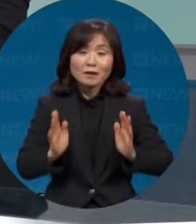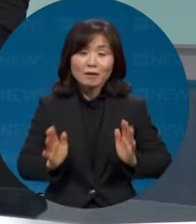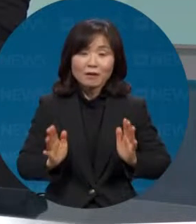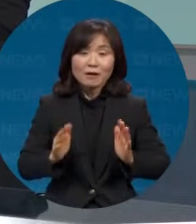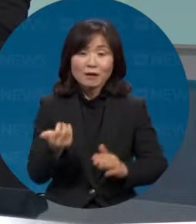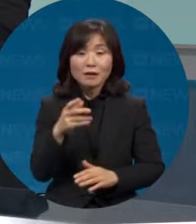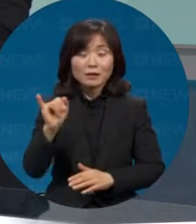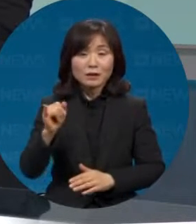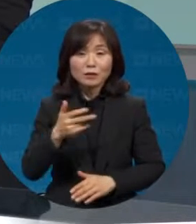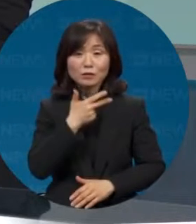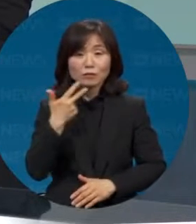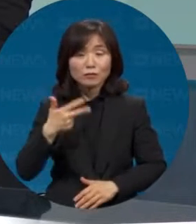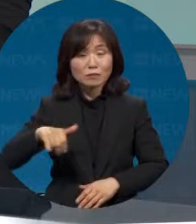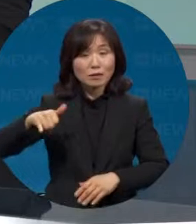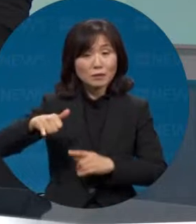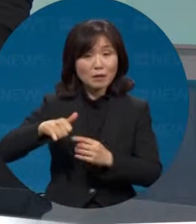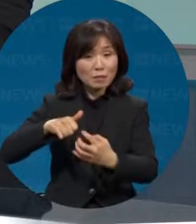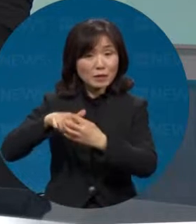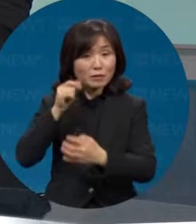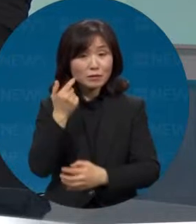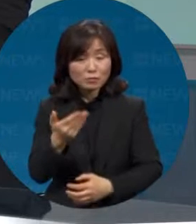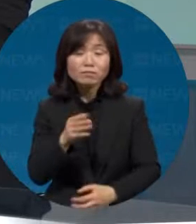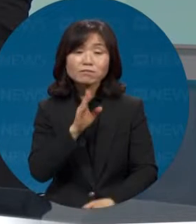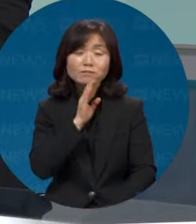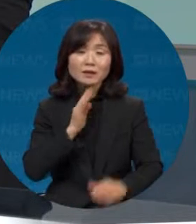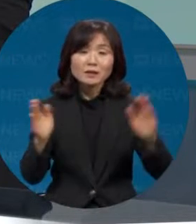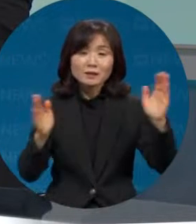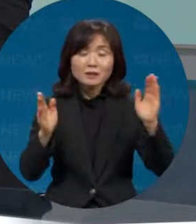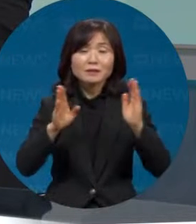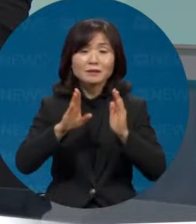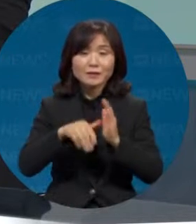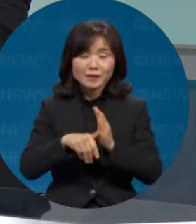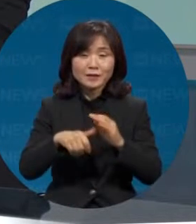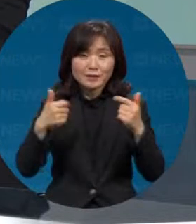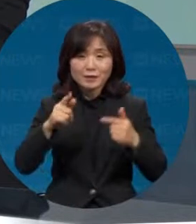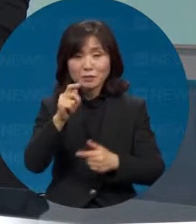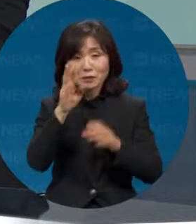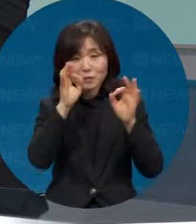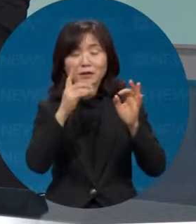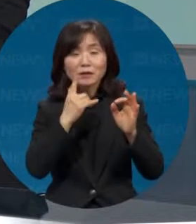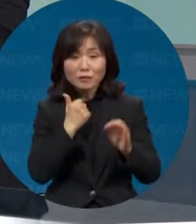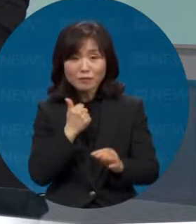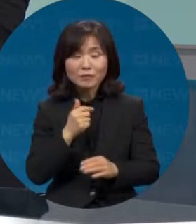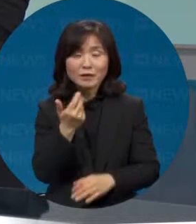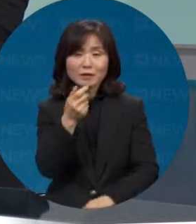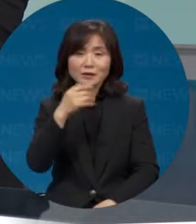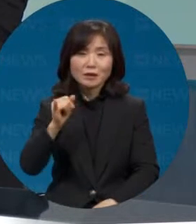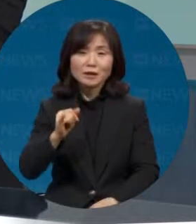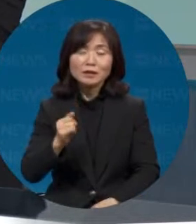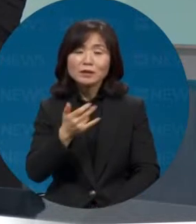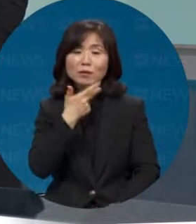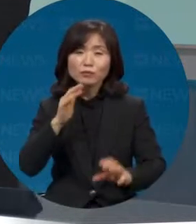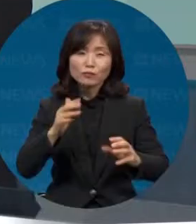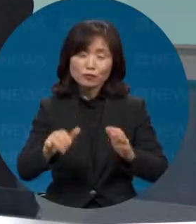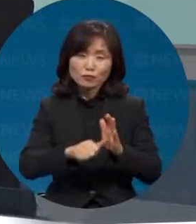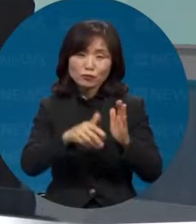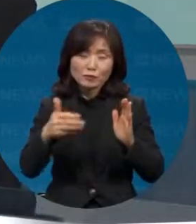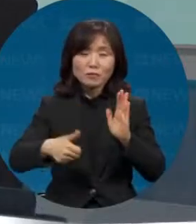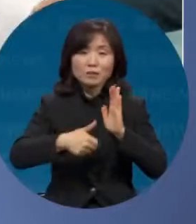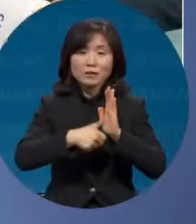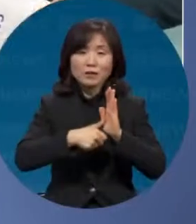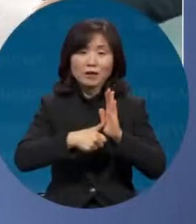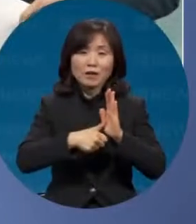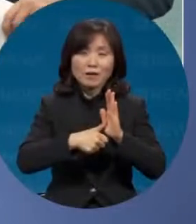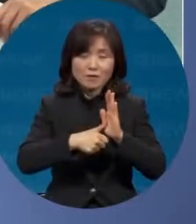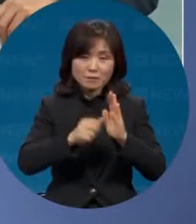나타났다고 요 맞습니다 학장 조절 캡 의 속에서 늘 마주 하던 하니가 영국 유명 브랜드의 새 얼굴이 됐습니다 영국